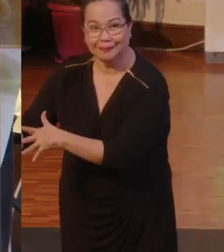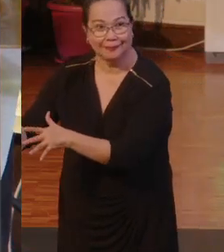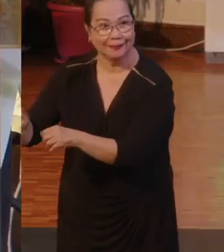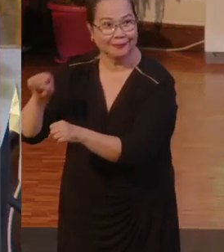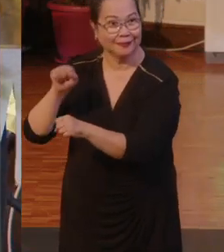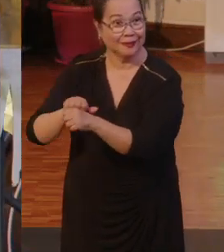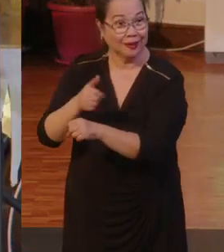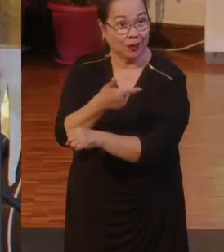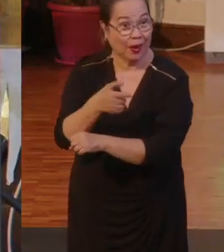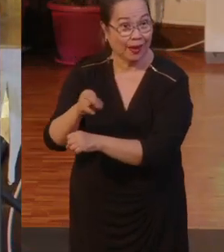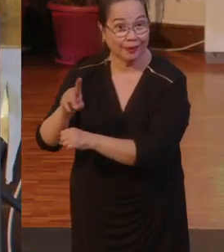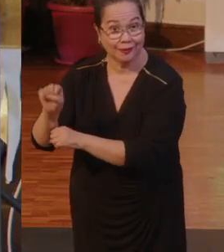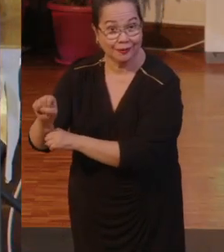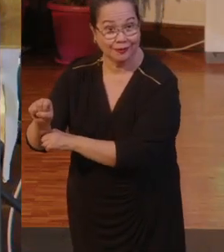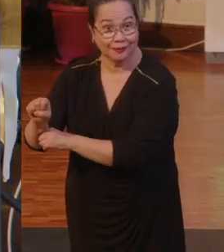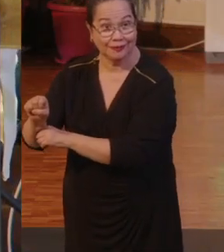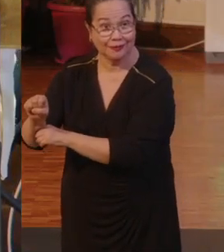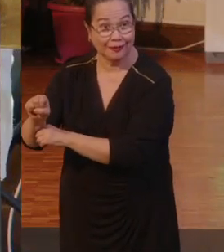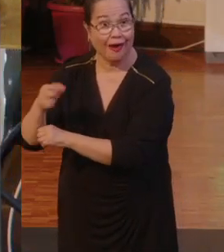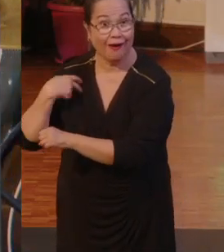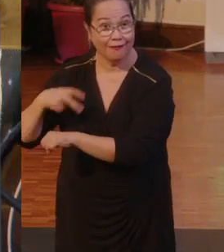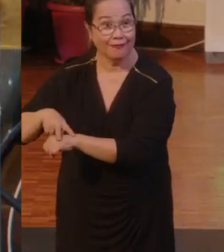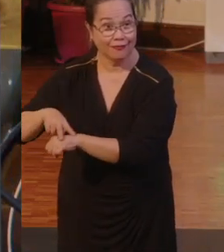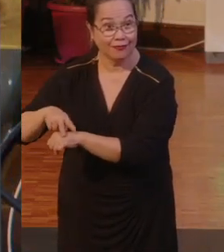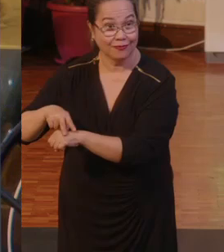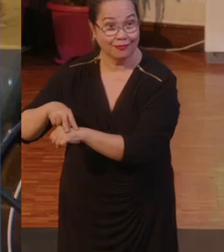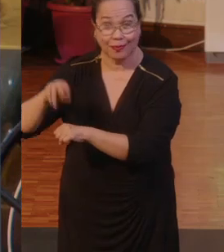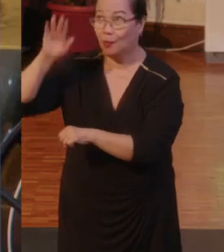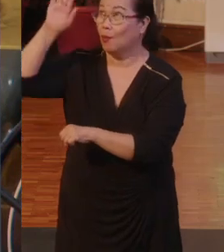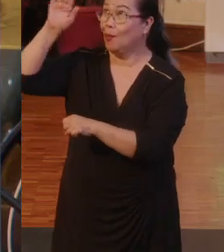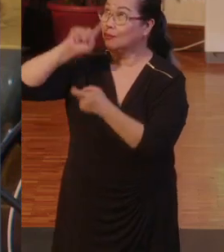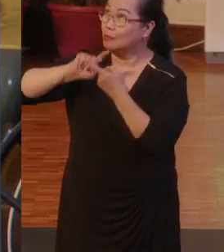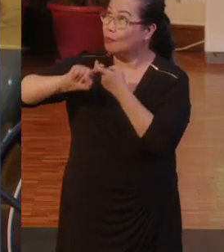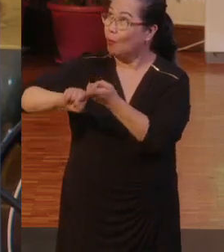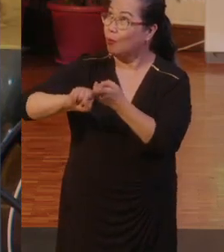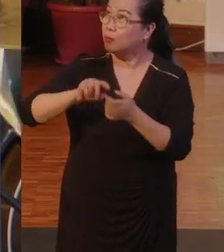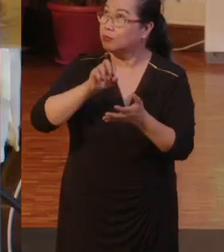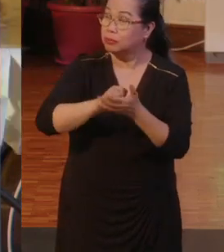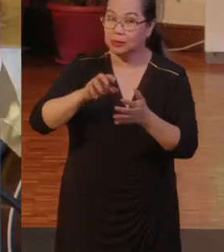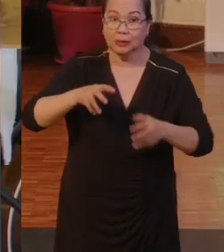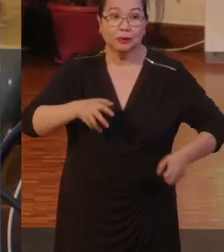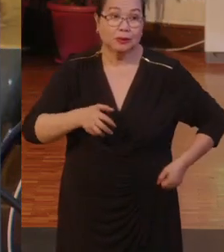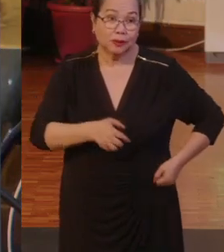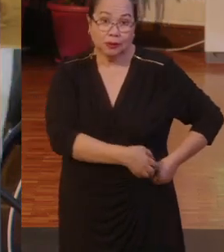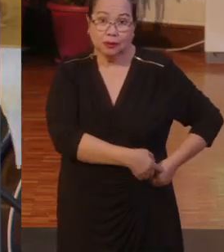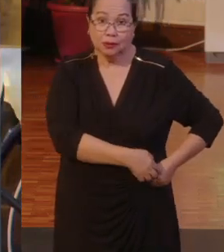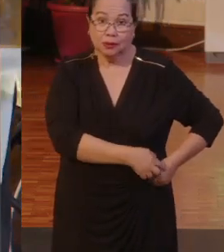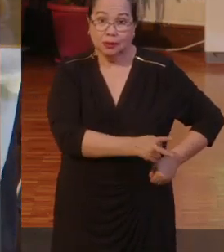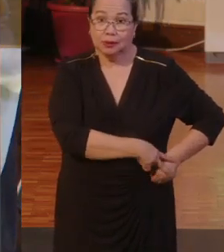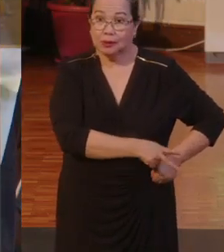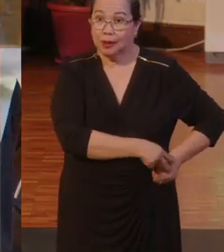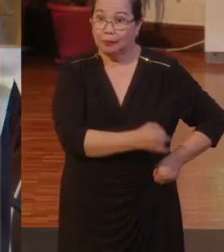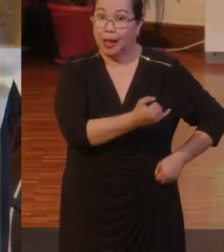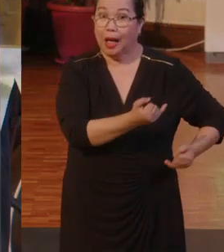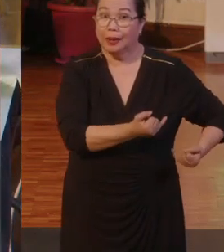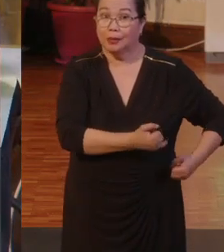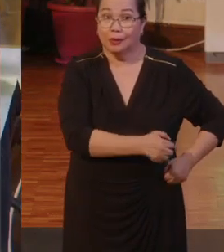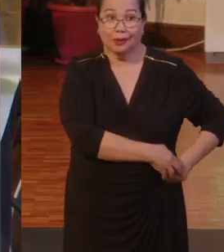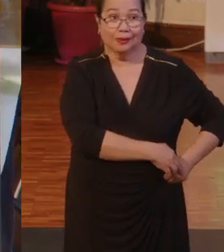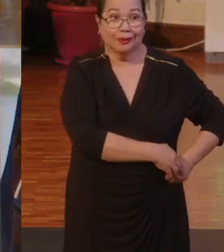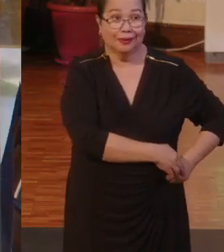anak, na mas iniibig natin kaysa sa Panginoon. Sarili nating karir,